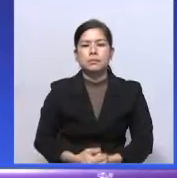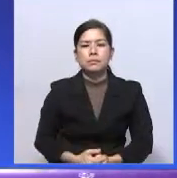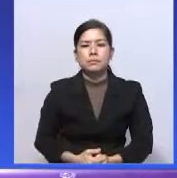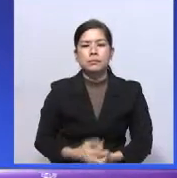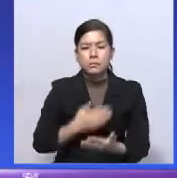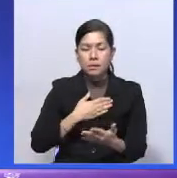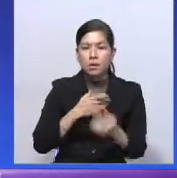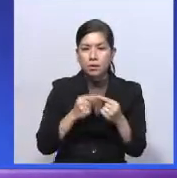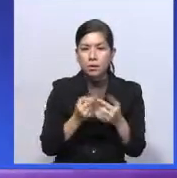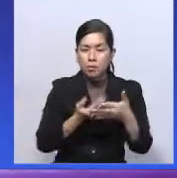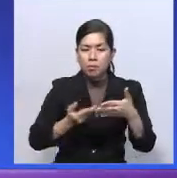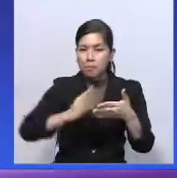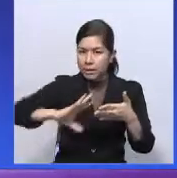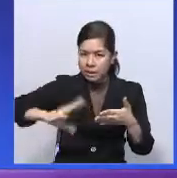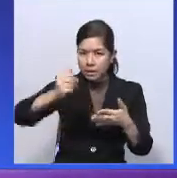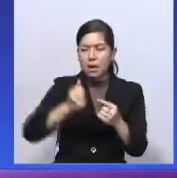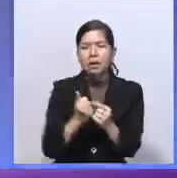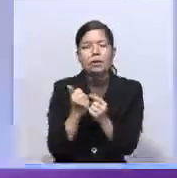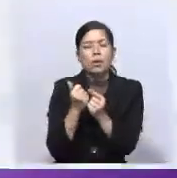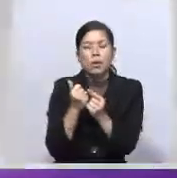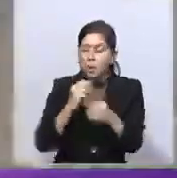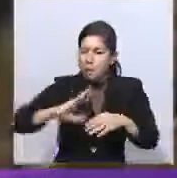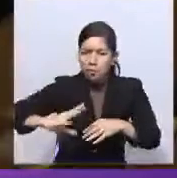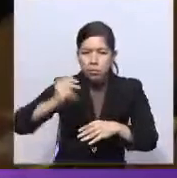และสามารถเติบโตได้อย่างยั่งยืนมากขึ้น